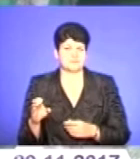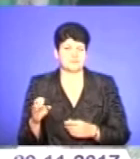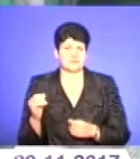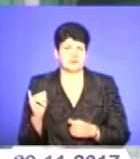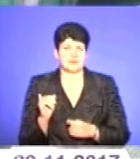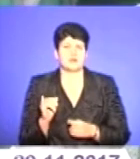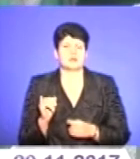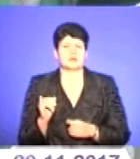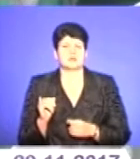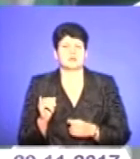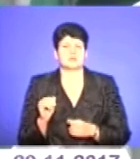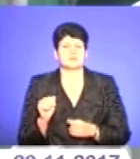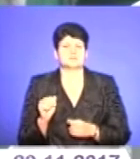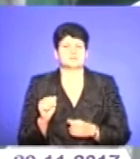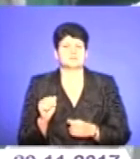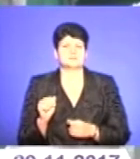прийшло,